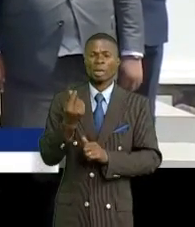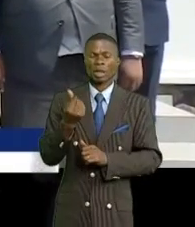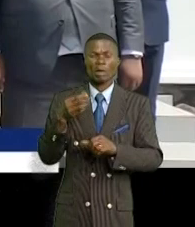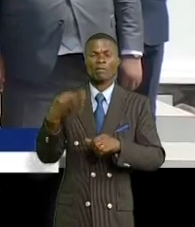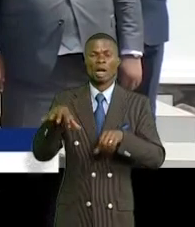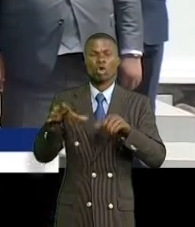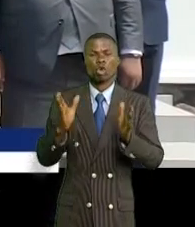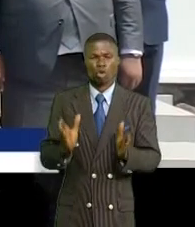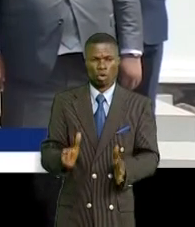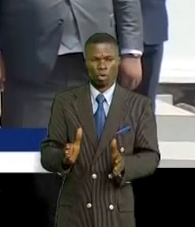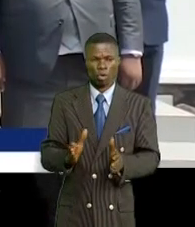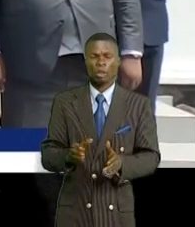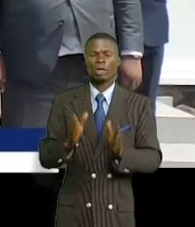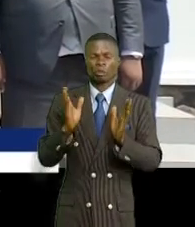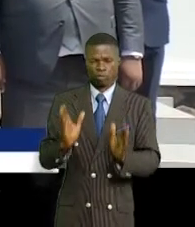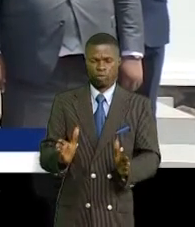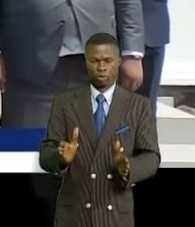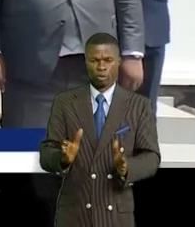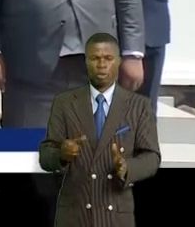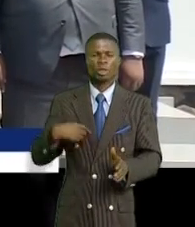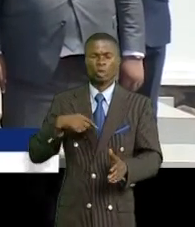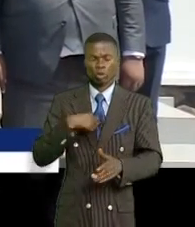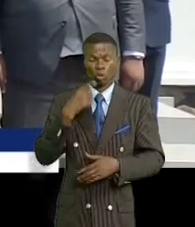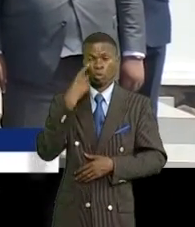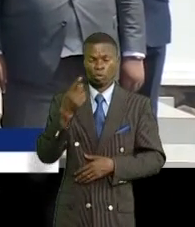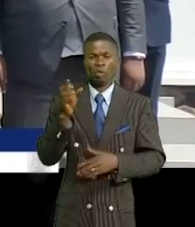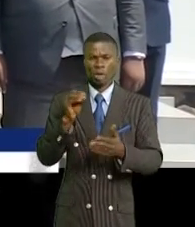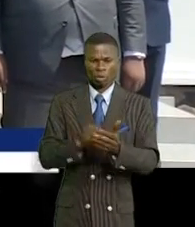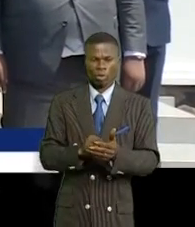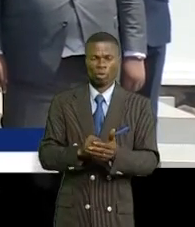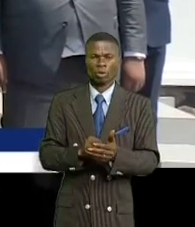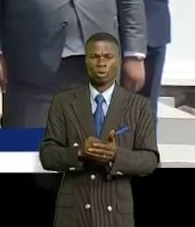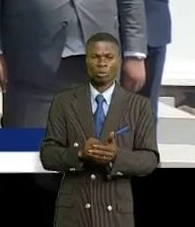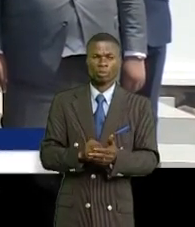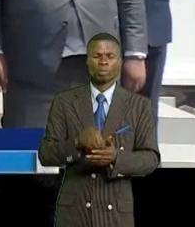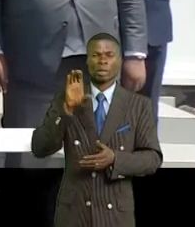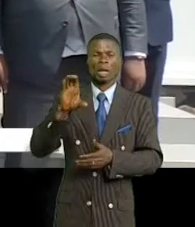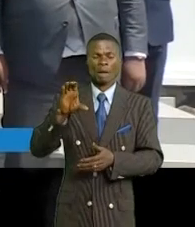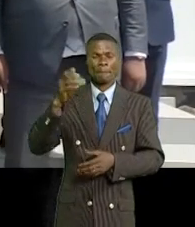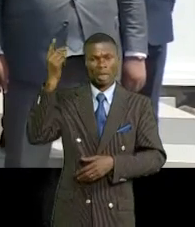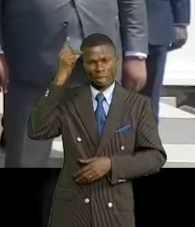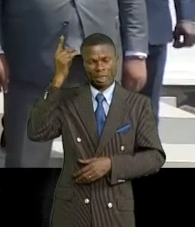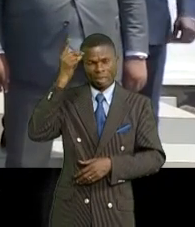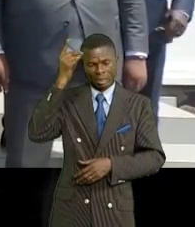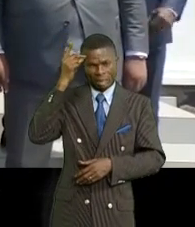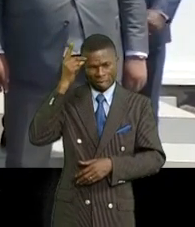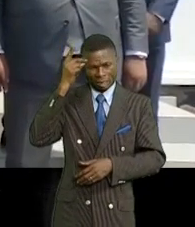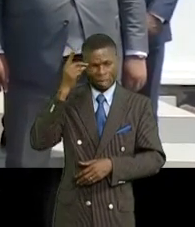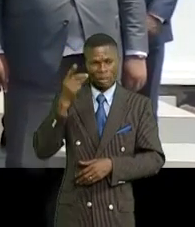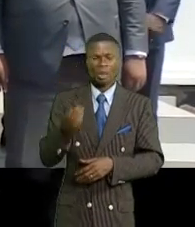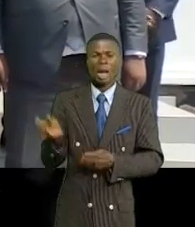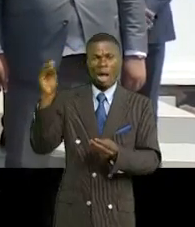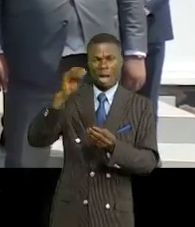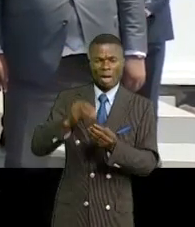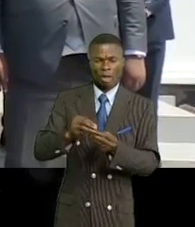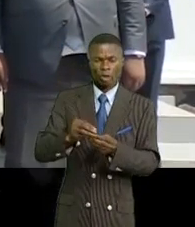c'est réaffirmé. Et nous avons noté également que la Banque centrale a fait une hausse, il y a une hausse